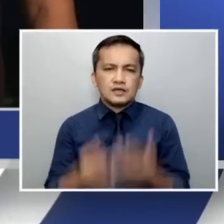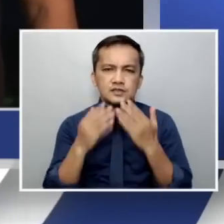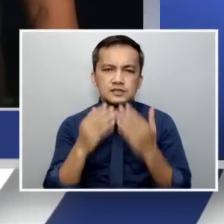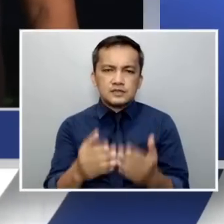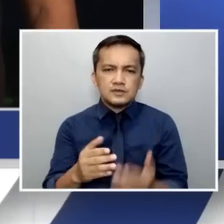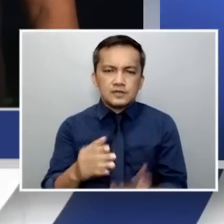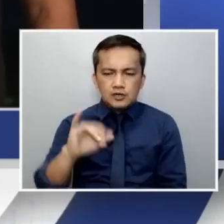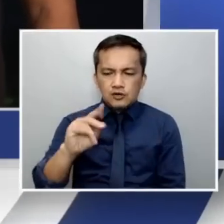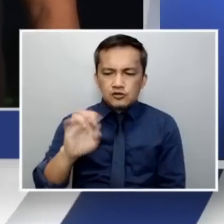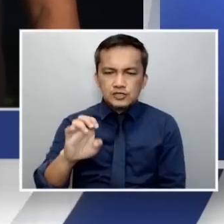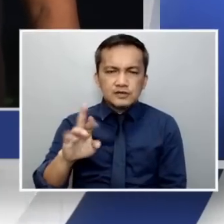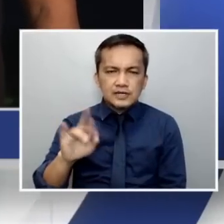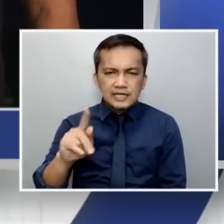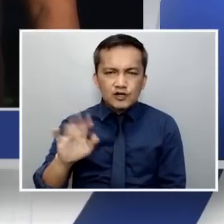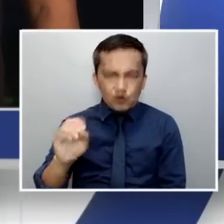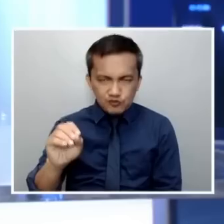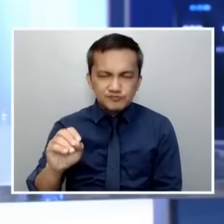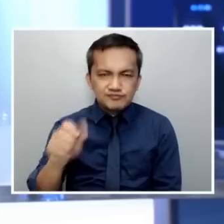Jose Carretero.